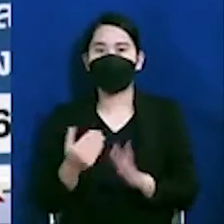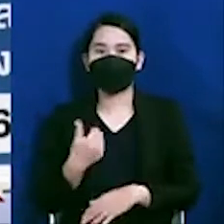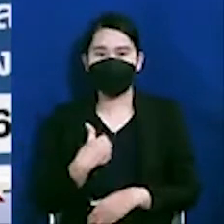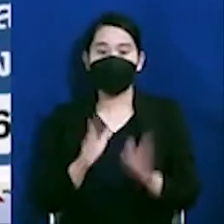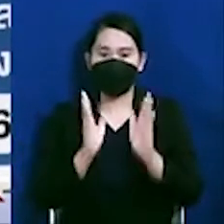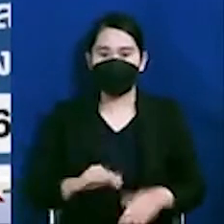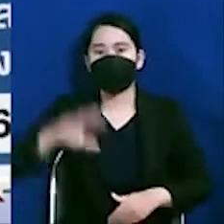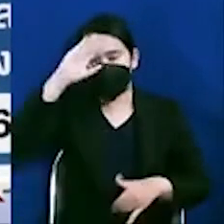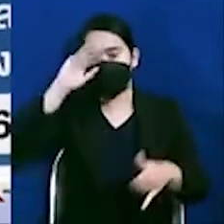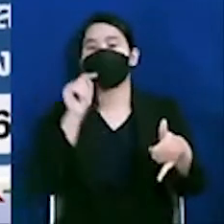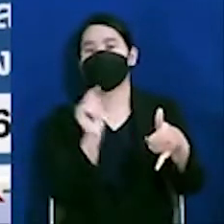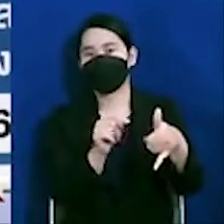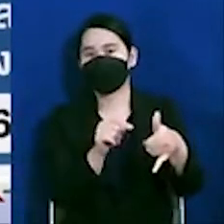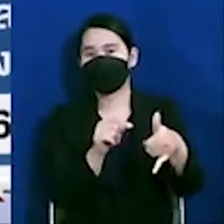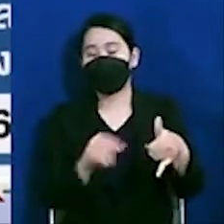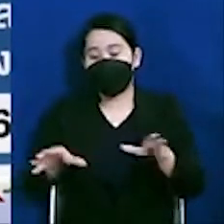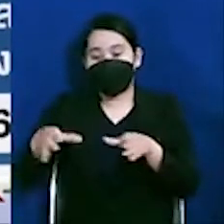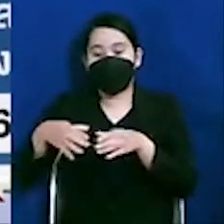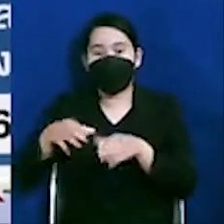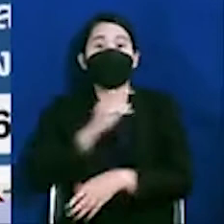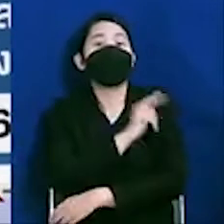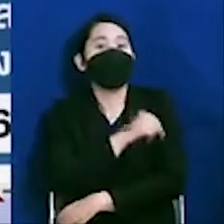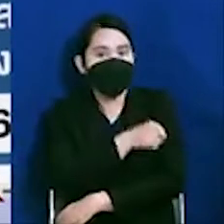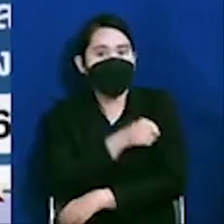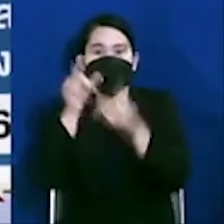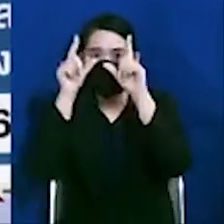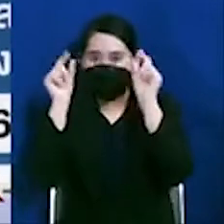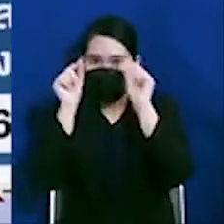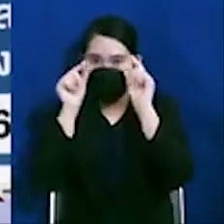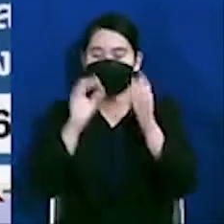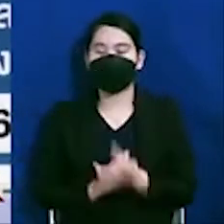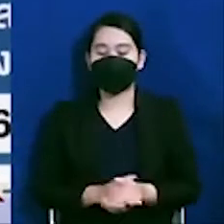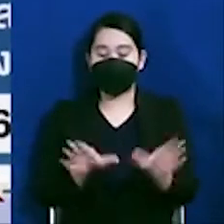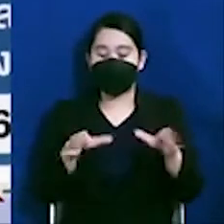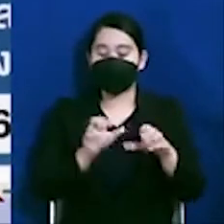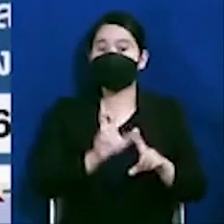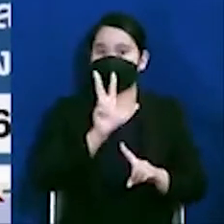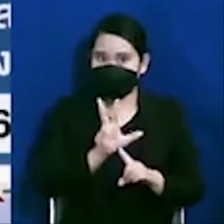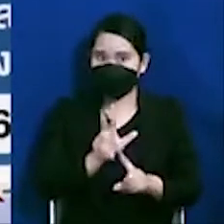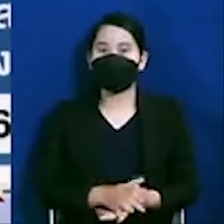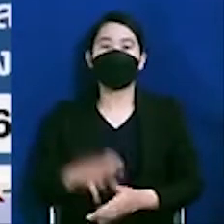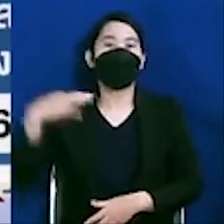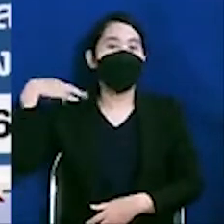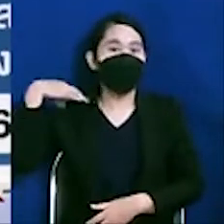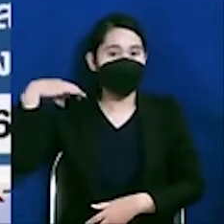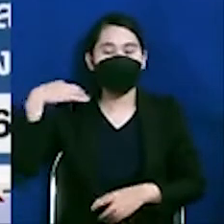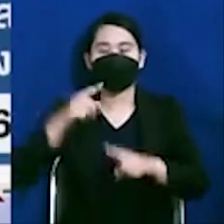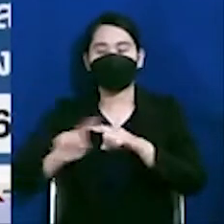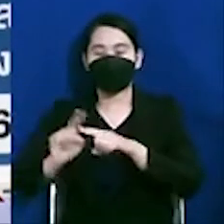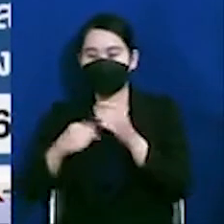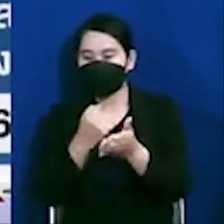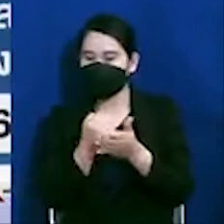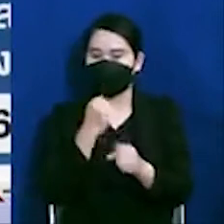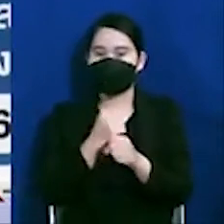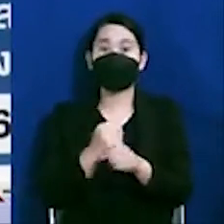ผู้ป่วยเองหนึ่งนะครับ 2ทีมแพทย์พยาบาลนะครับ 3ก็จะเป็นกลุ่มไม่ว่าจะเป็นประชาสังคมหรืออาสาสมัครที่ทำ